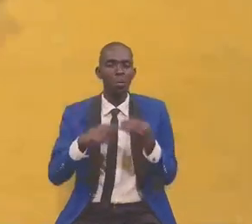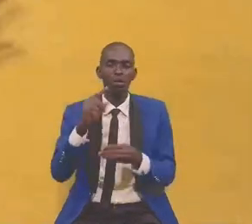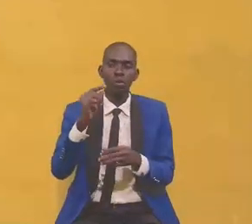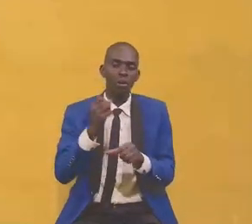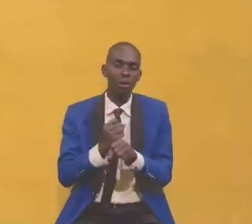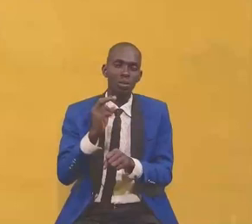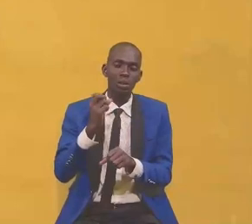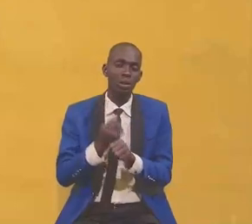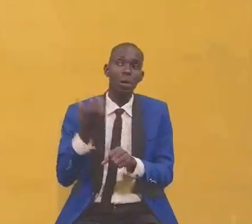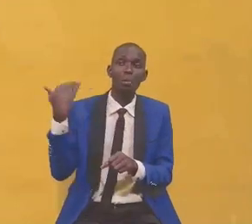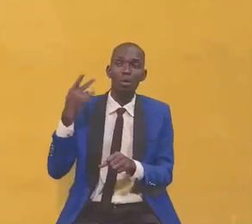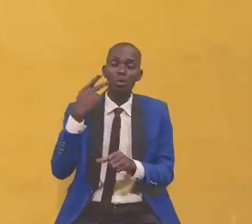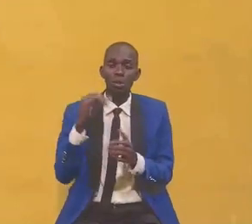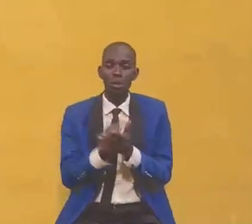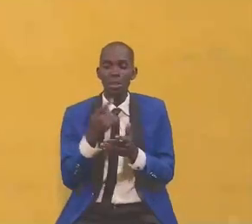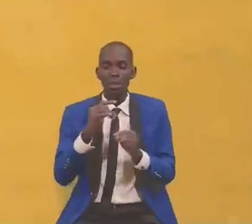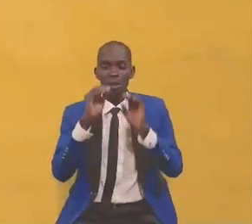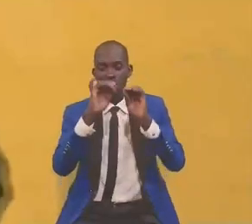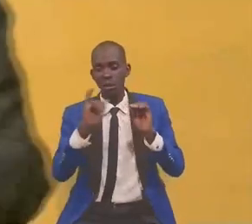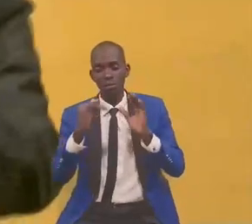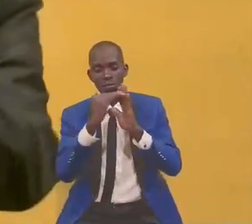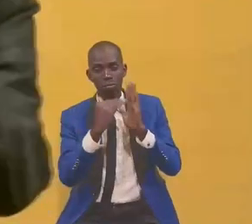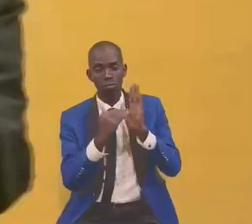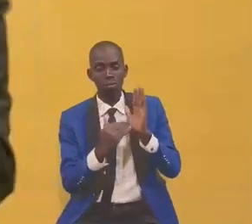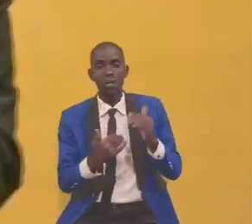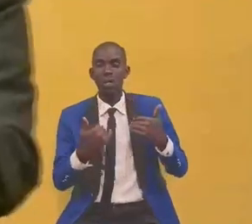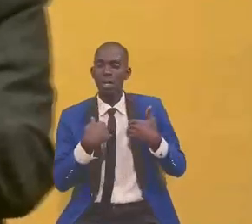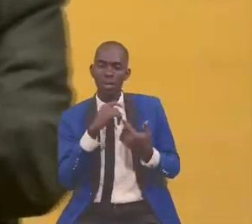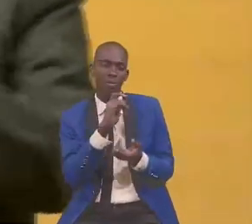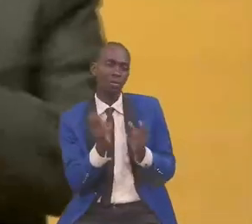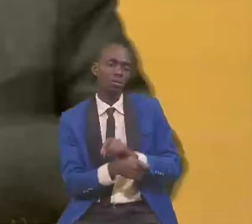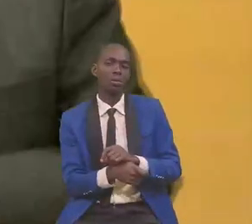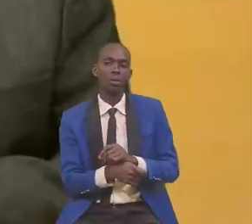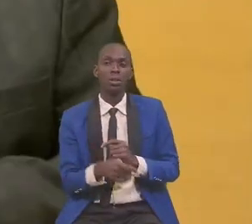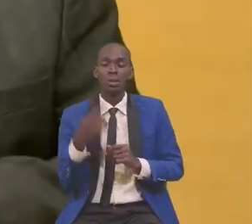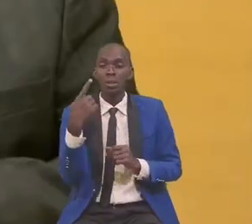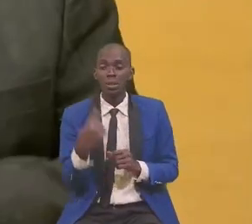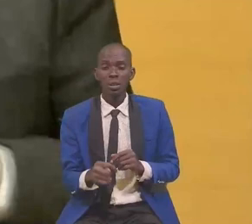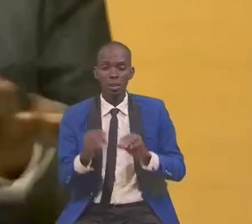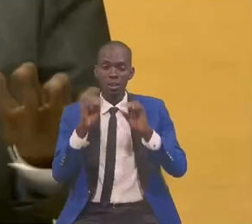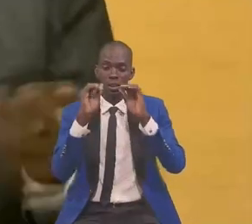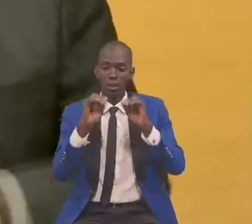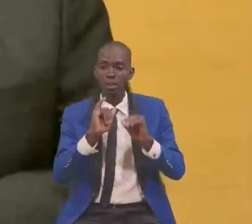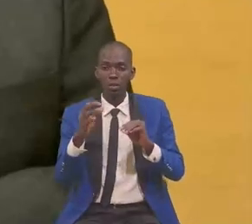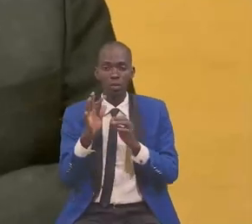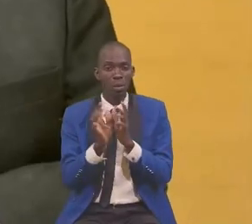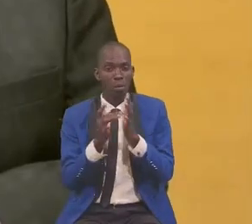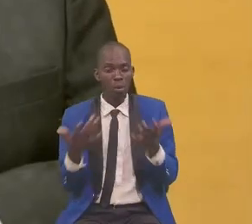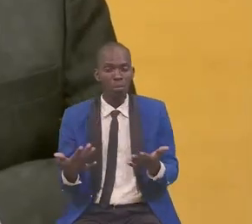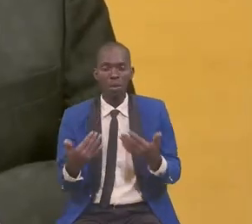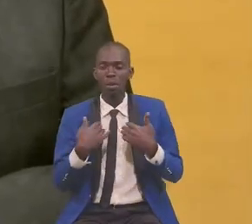changé. Le programme de l'évangile n'a pas changé. Les exigences de Christ n'ont pas